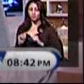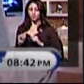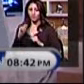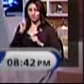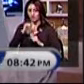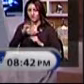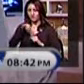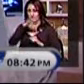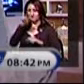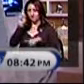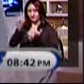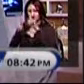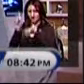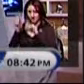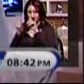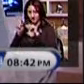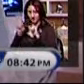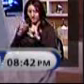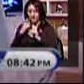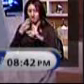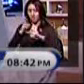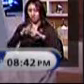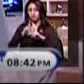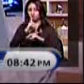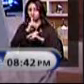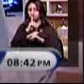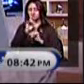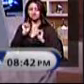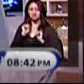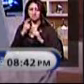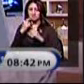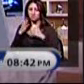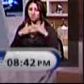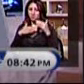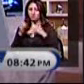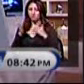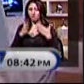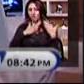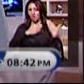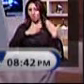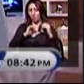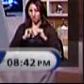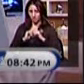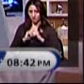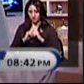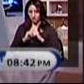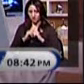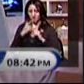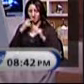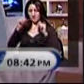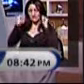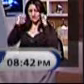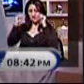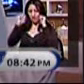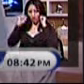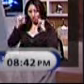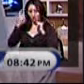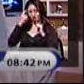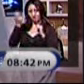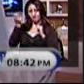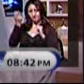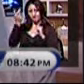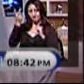عندهاش استعداد انها تدفع ثمن الثوره خالص. وبالتالي يعني حبت الثوره كفكره ربما، ولكن لما